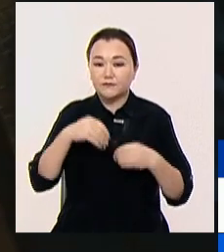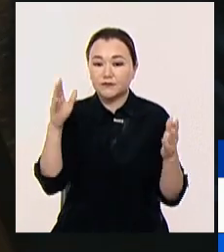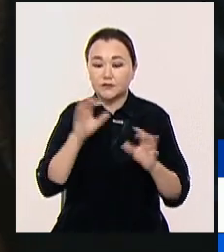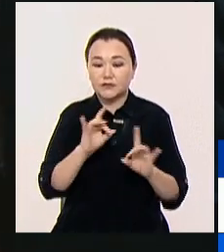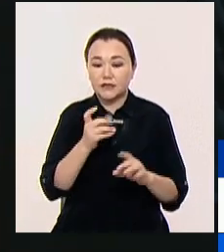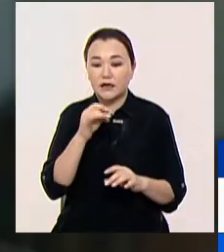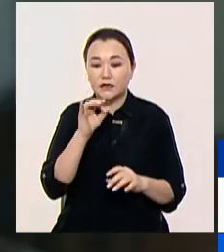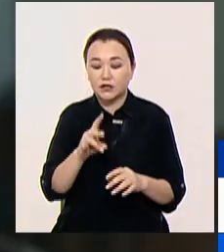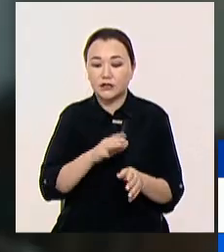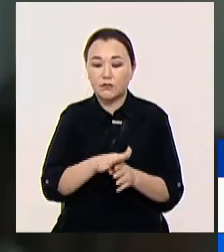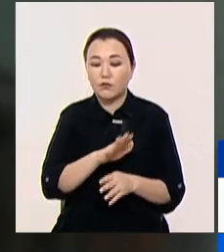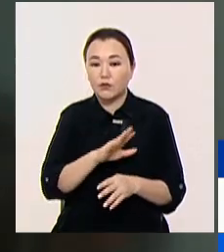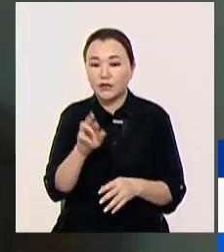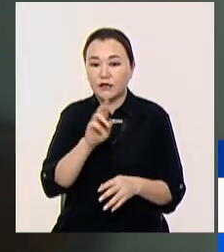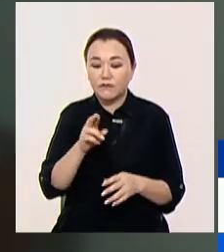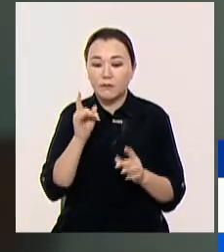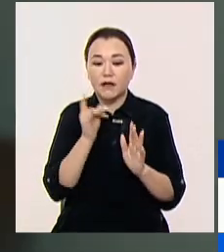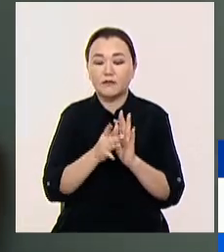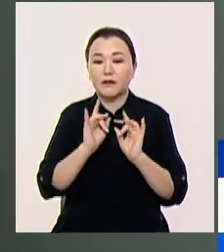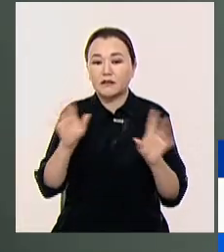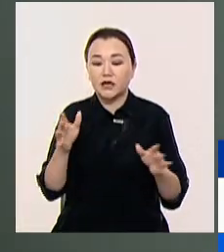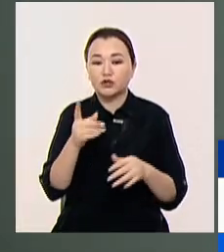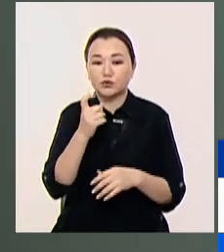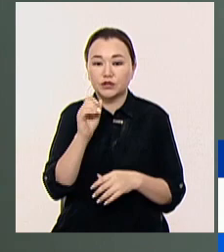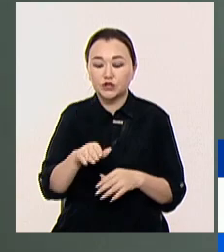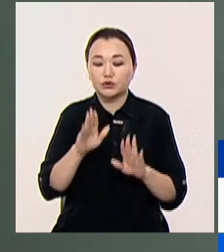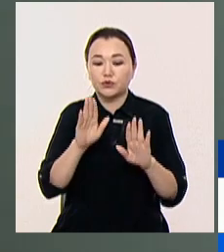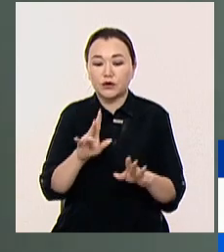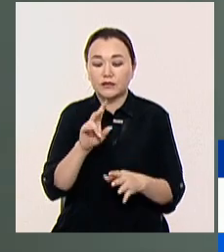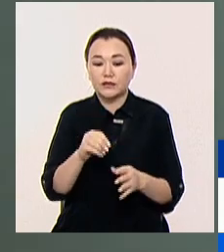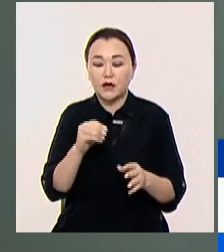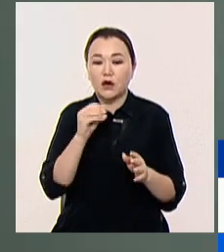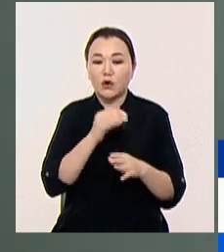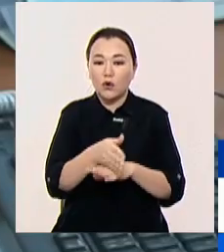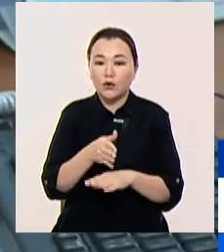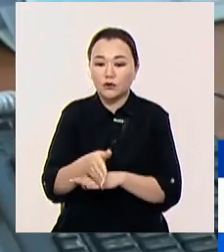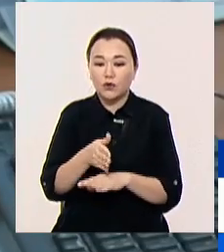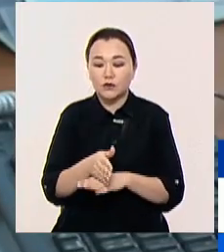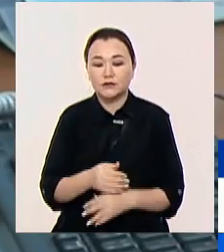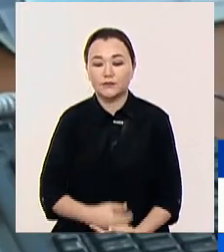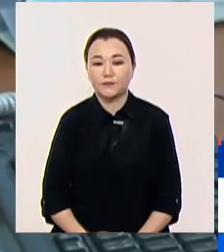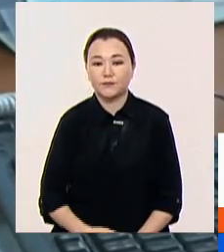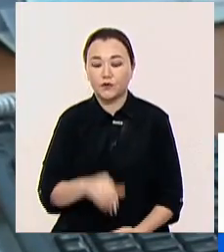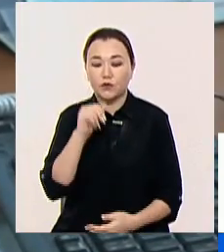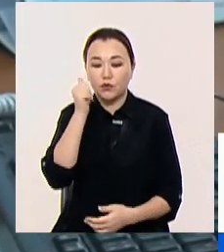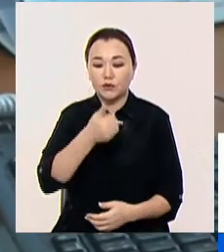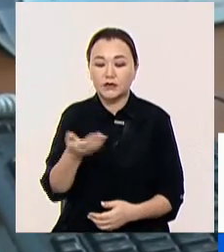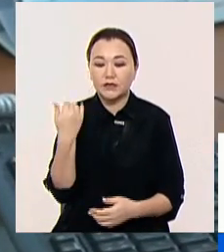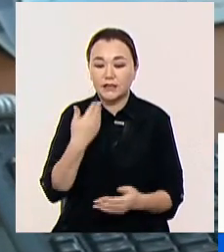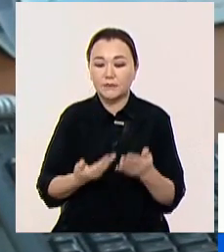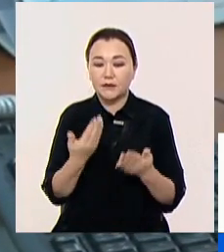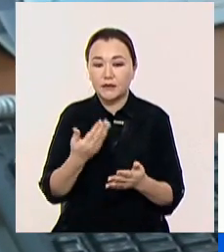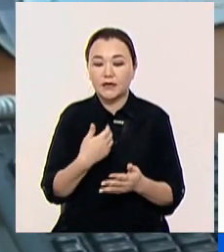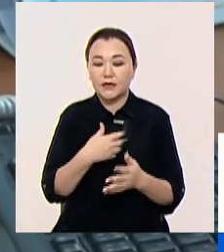Айжан за неполный январь она потратила почти 100 тысяч тенге только на походы по гостям Например если